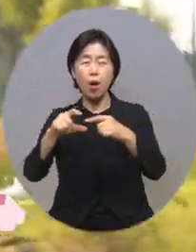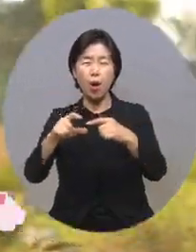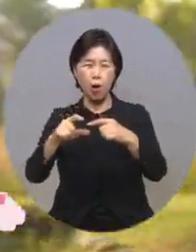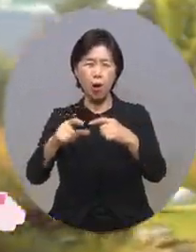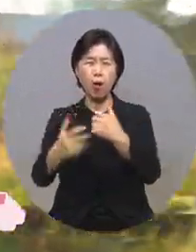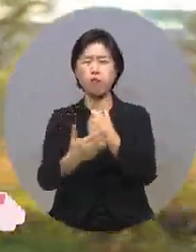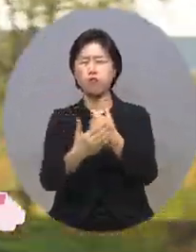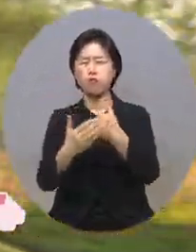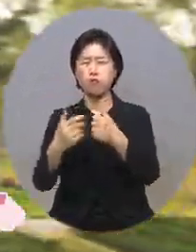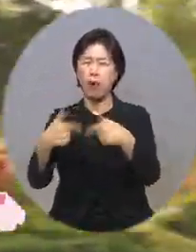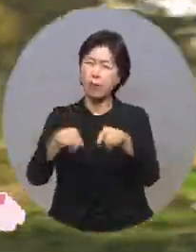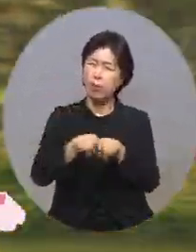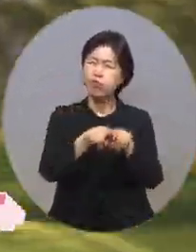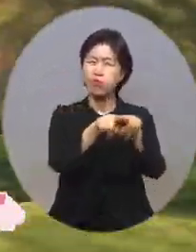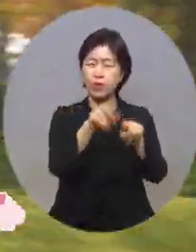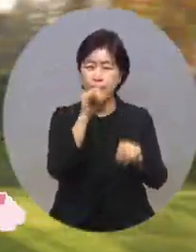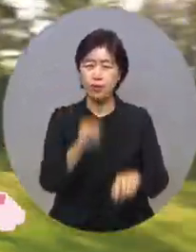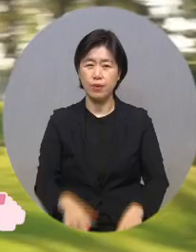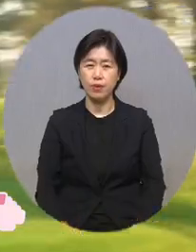큰가?